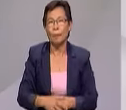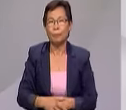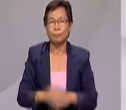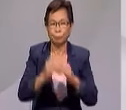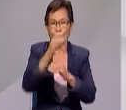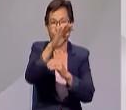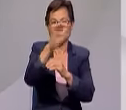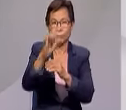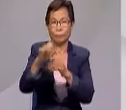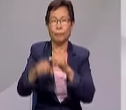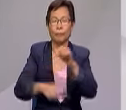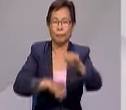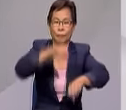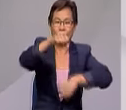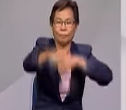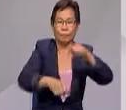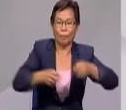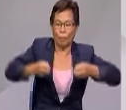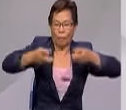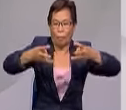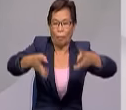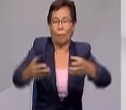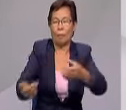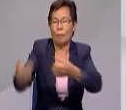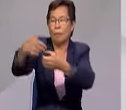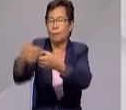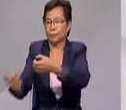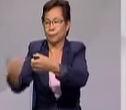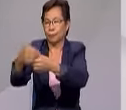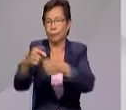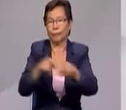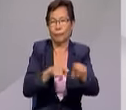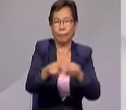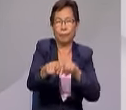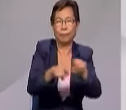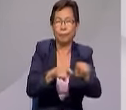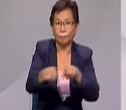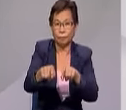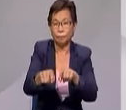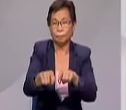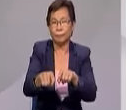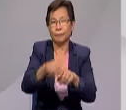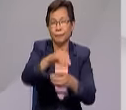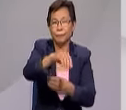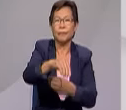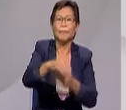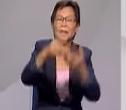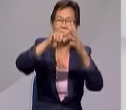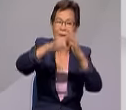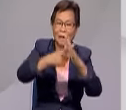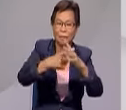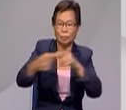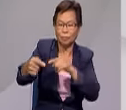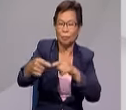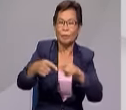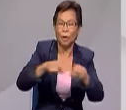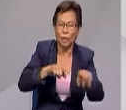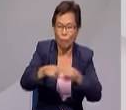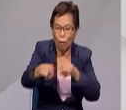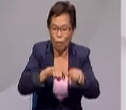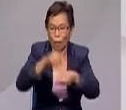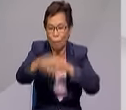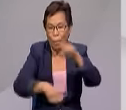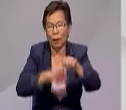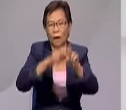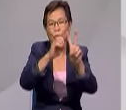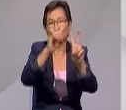Lebih 500 pelumba berbasikal beraya akan mengambil bahagian dalam perlumbaan sepusingan yang juga merupakan pembuka tirai perlumbaan berbasikal musim